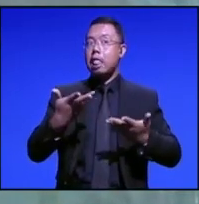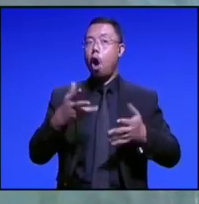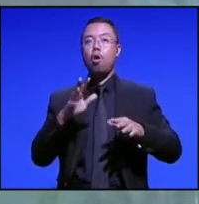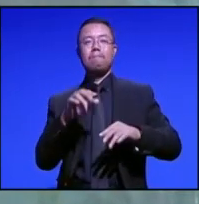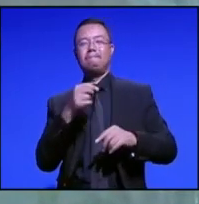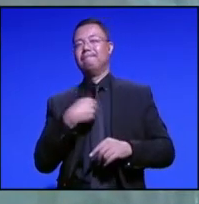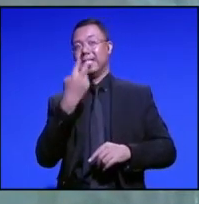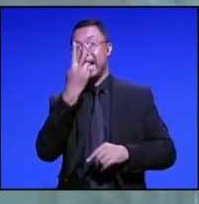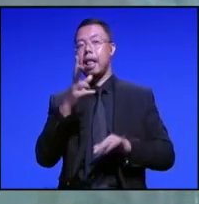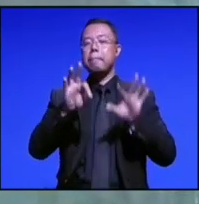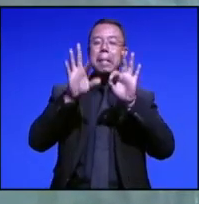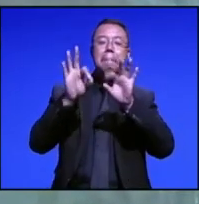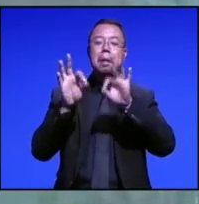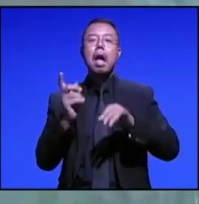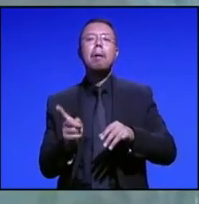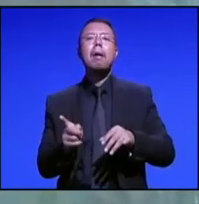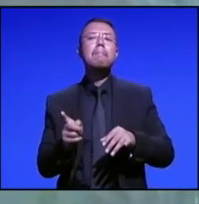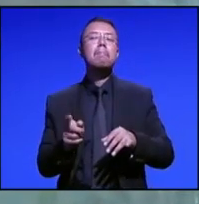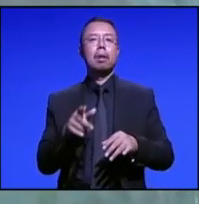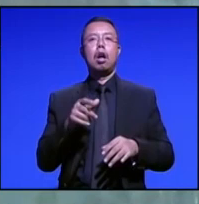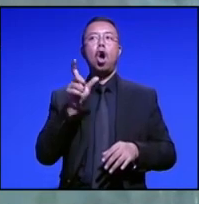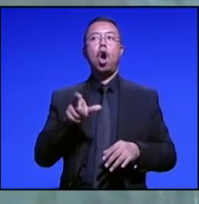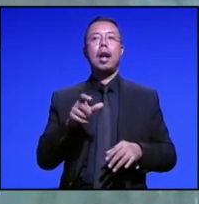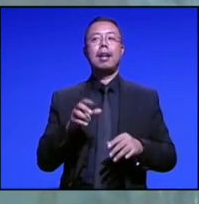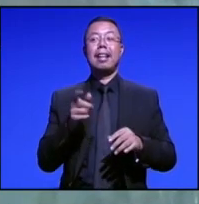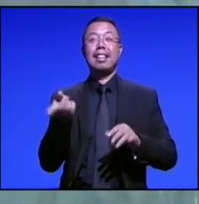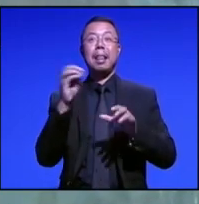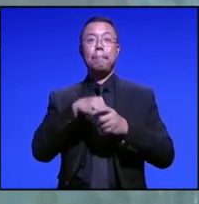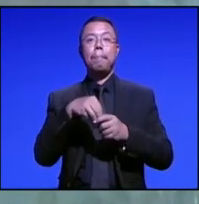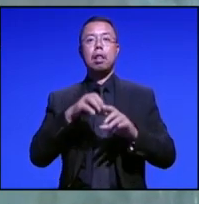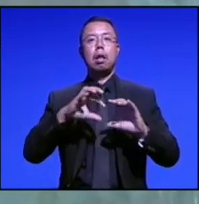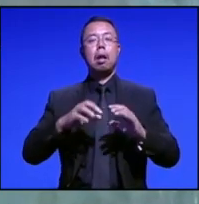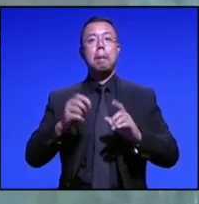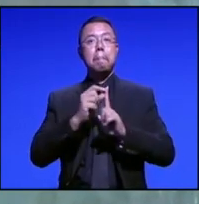mengemuka hanya karena sang pemain adalah partai penguasa.